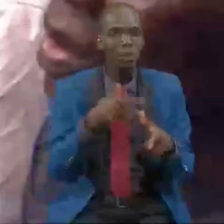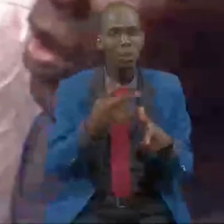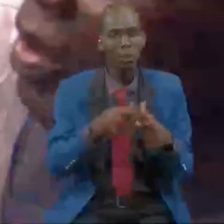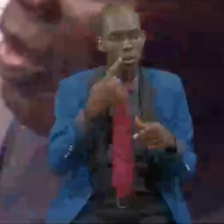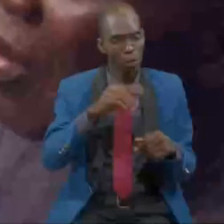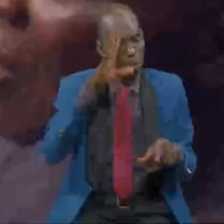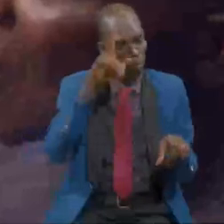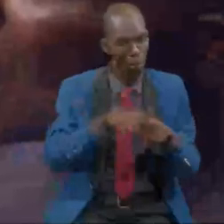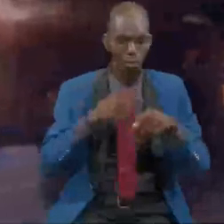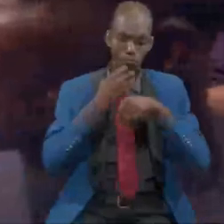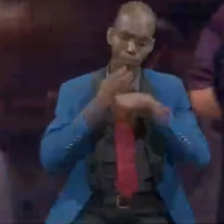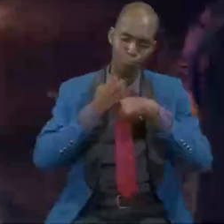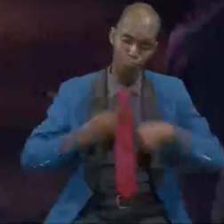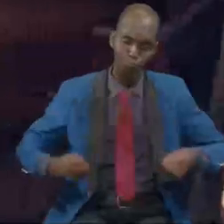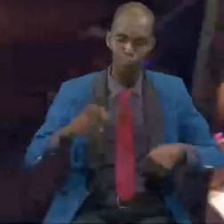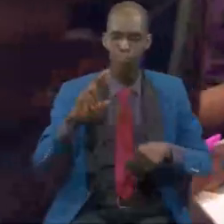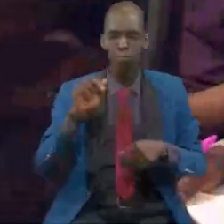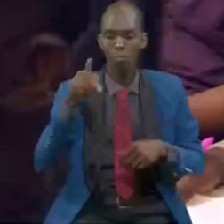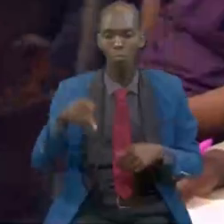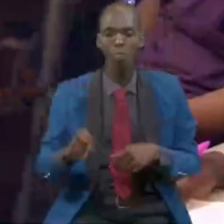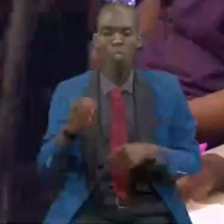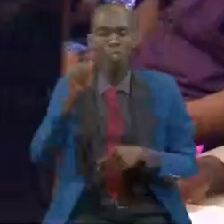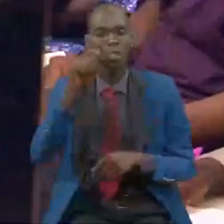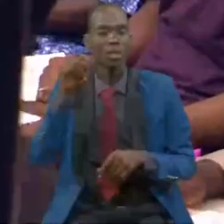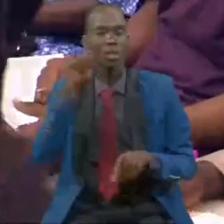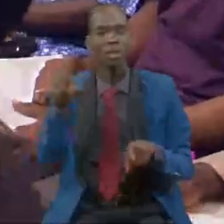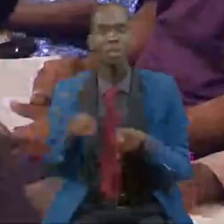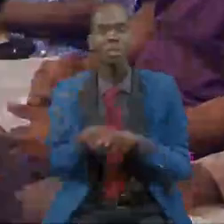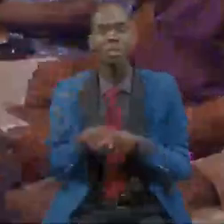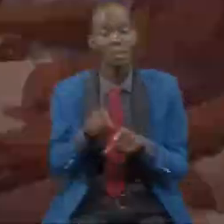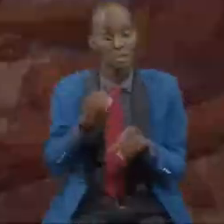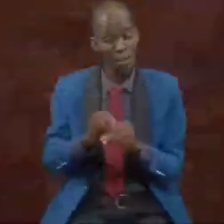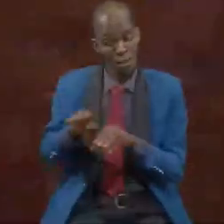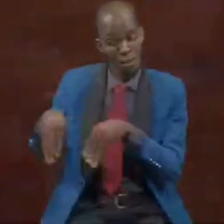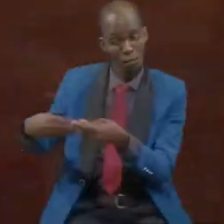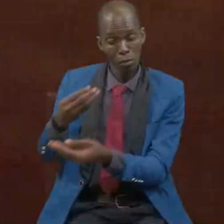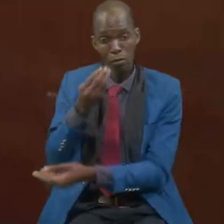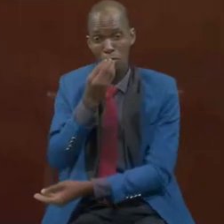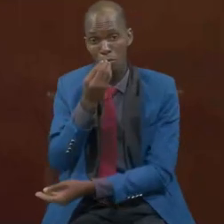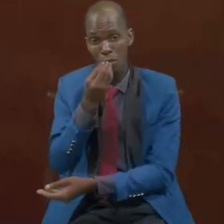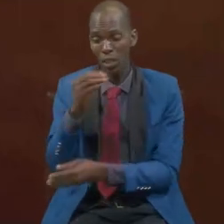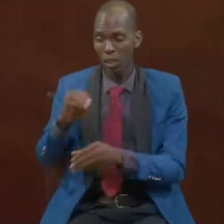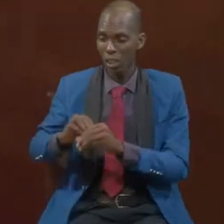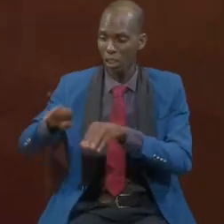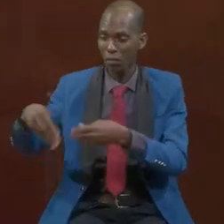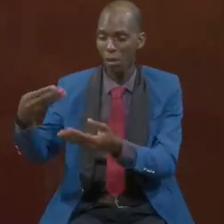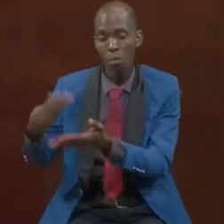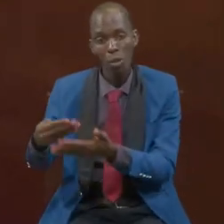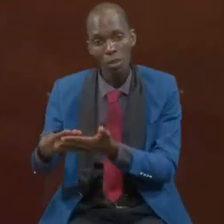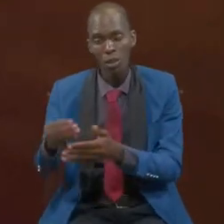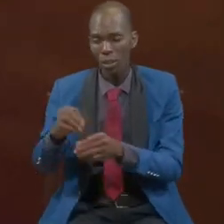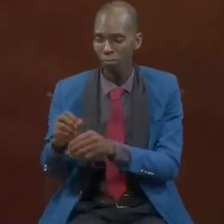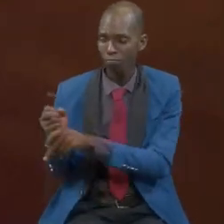maintenant a déshonoré Tamar. En donnant de la nourriture, en donnant de